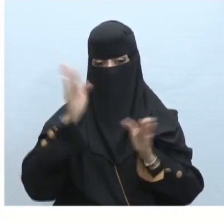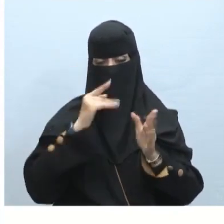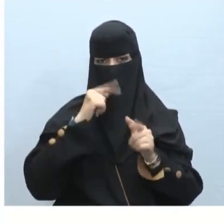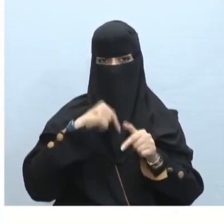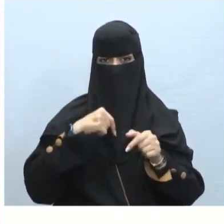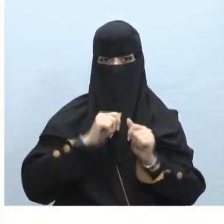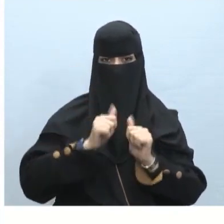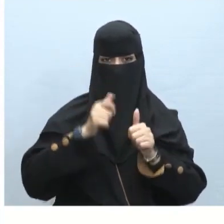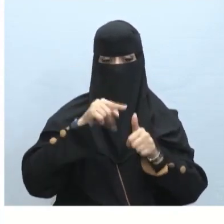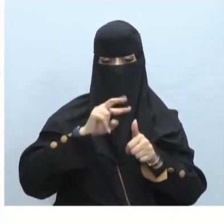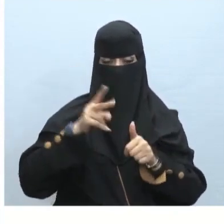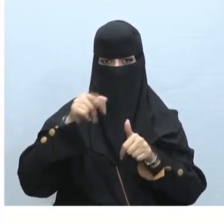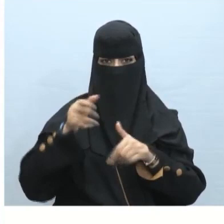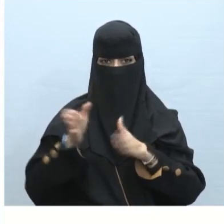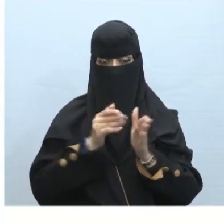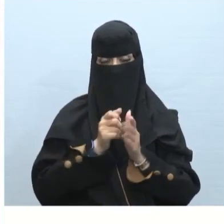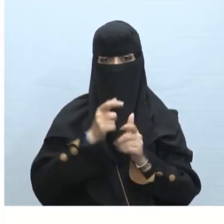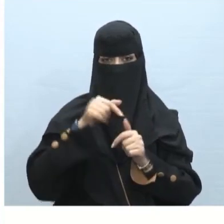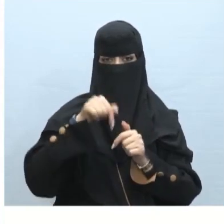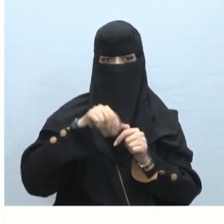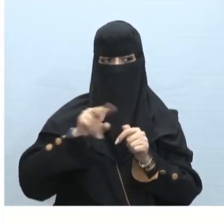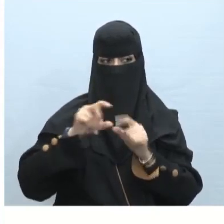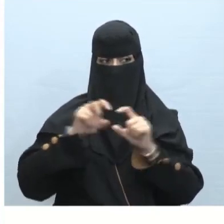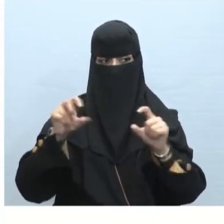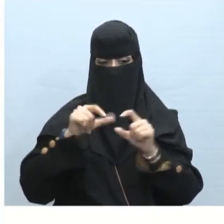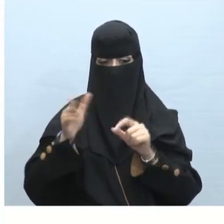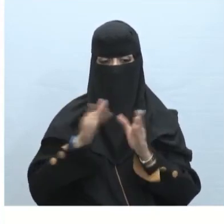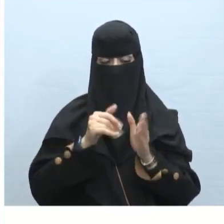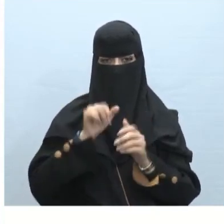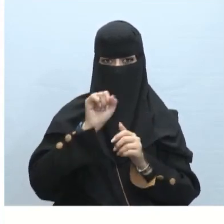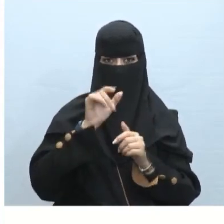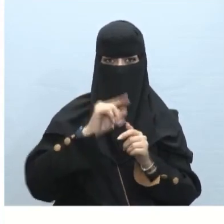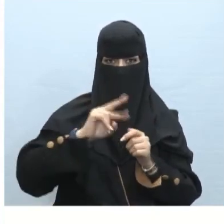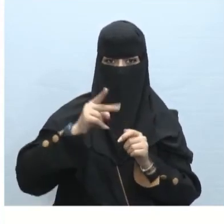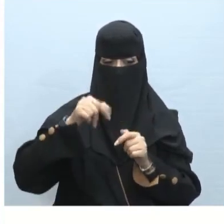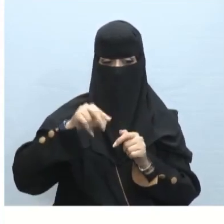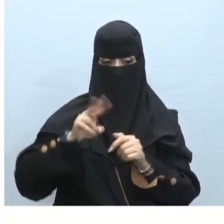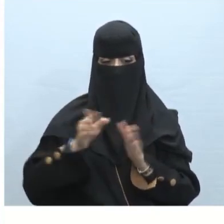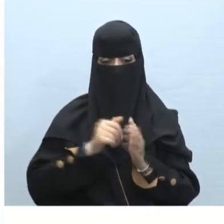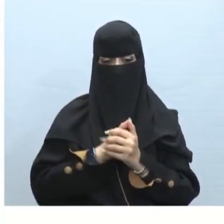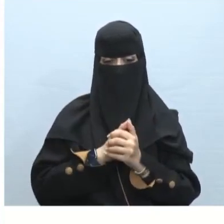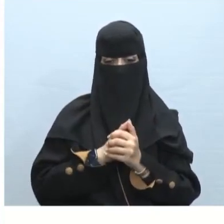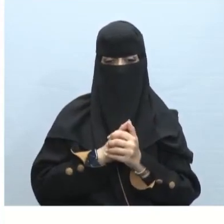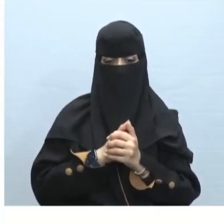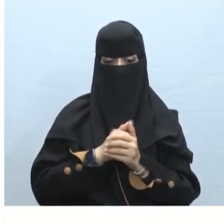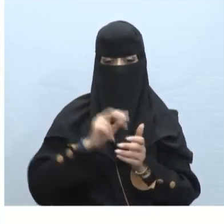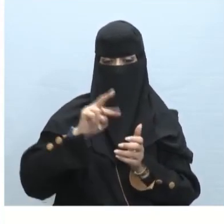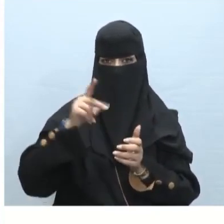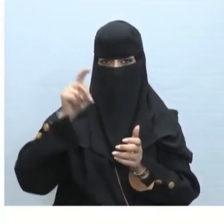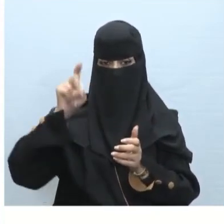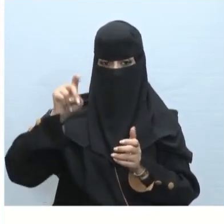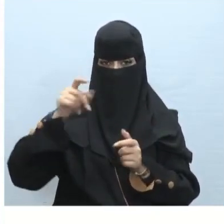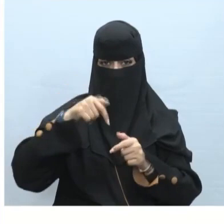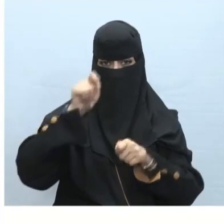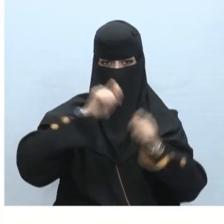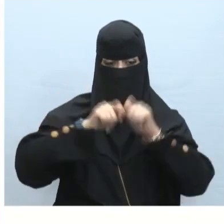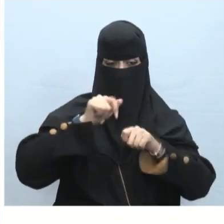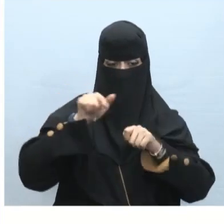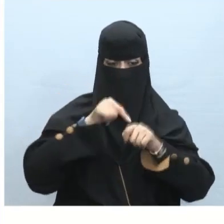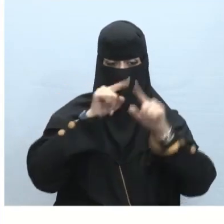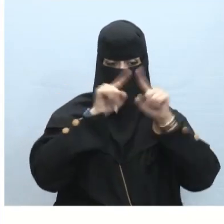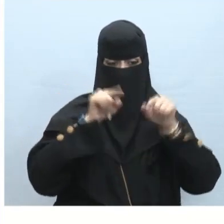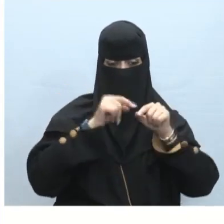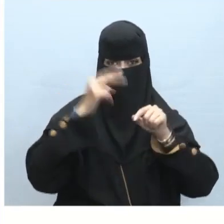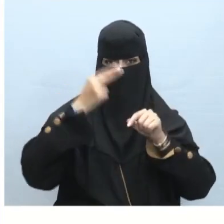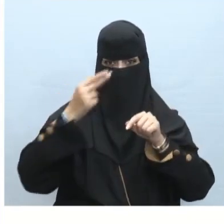سنقوم بالضغط على المحور الراسي ضغطا مزدوج استخدم علامه التبويب